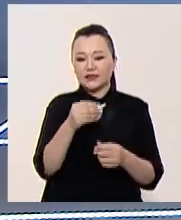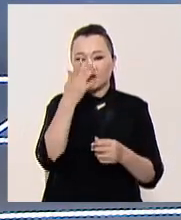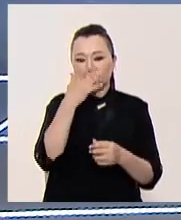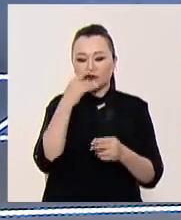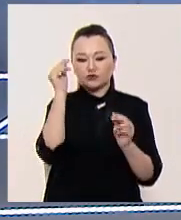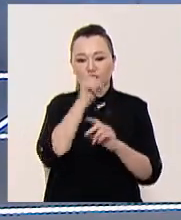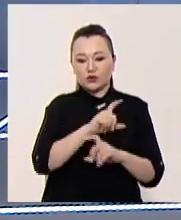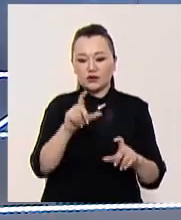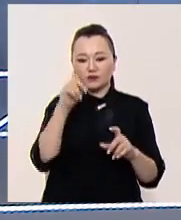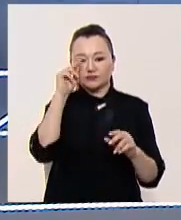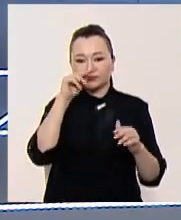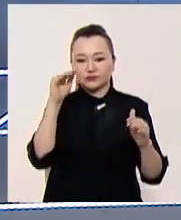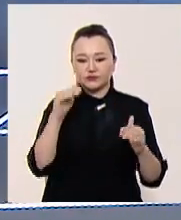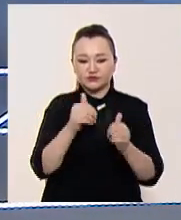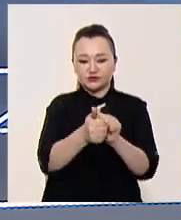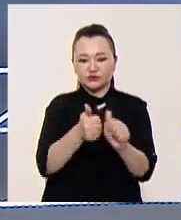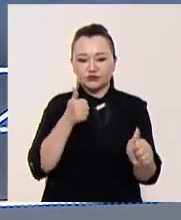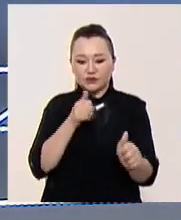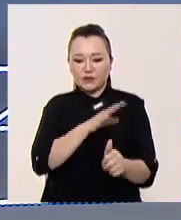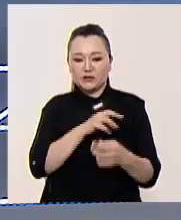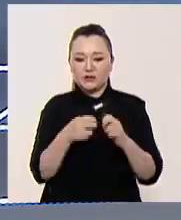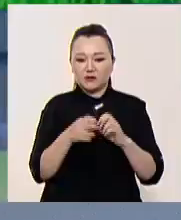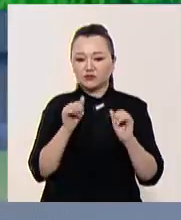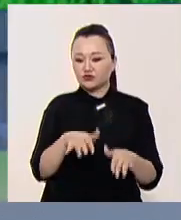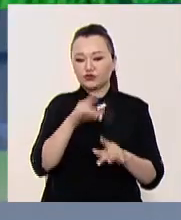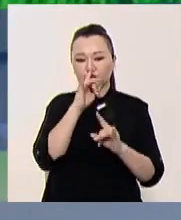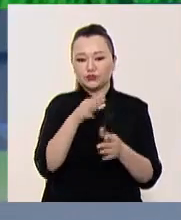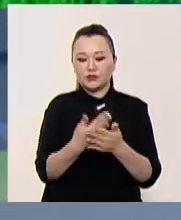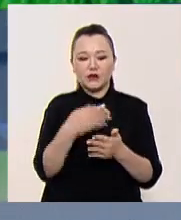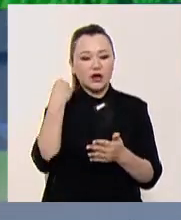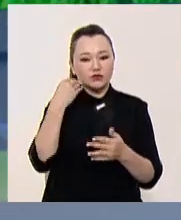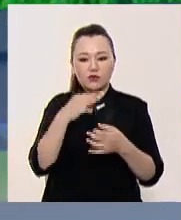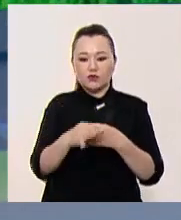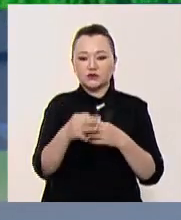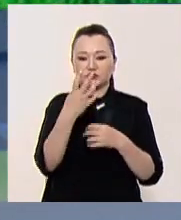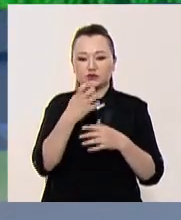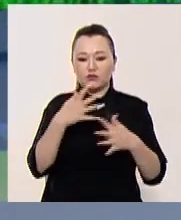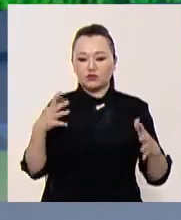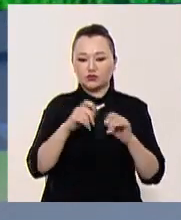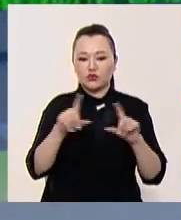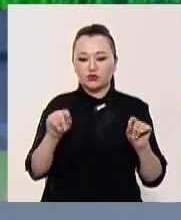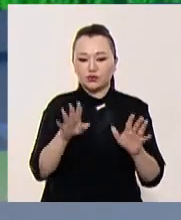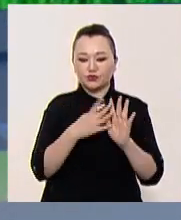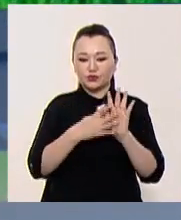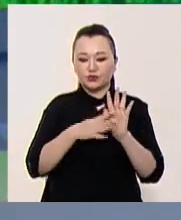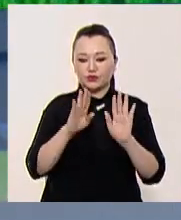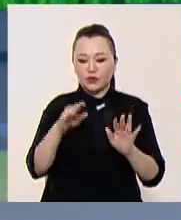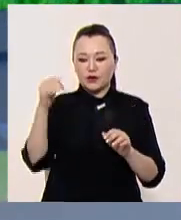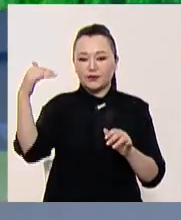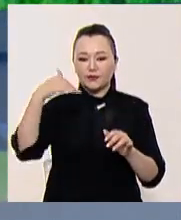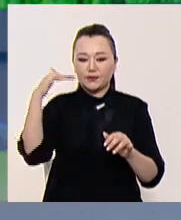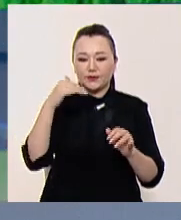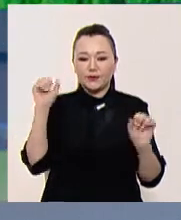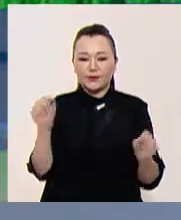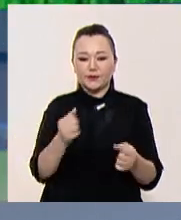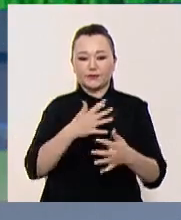bilim dengeyi tömündegün okuşlardın meselesini şeşpeyt deydi. Meselen Aktobe oblasında 400'den asa mekteptin tek 90'da gana kondisyonlar